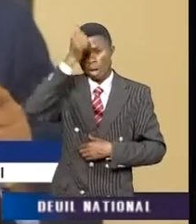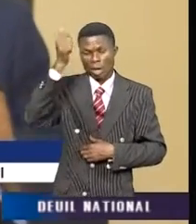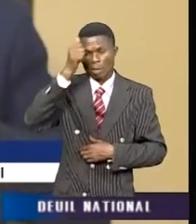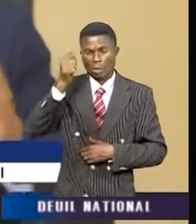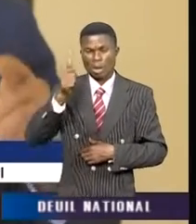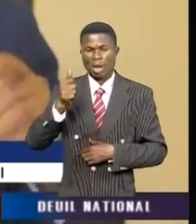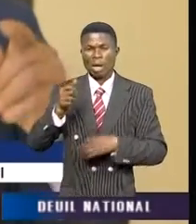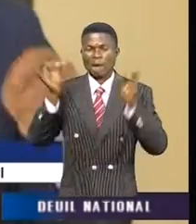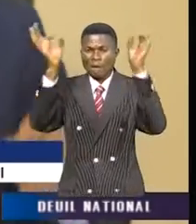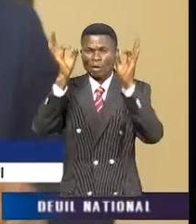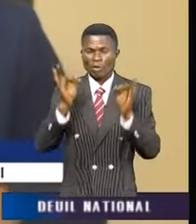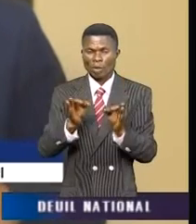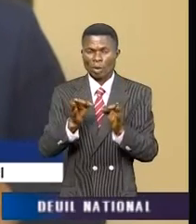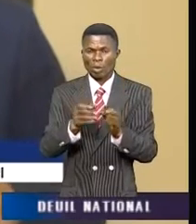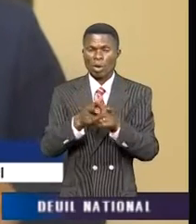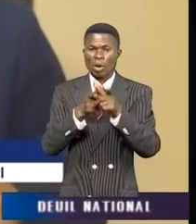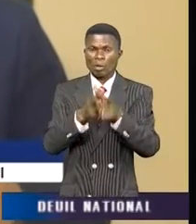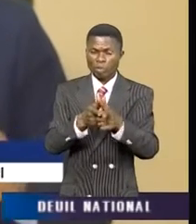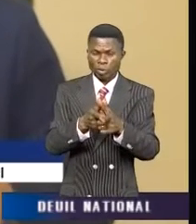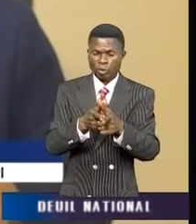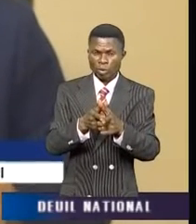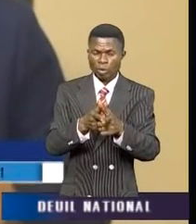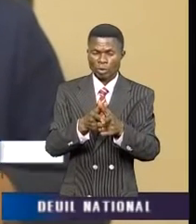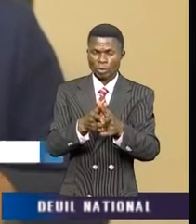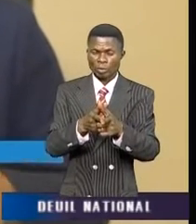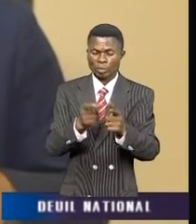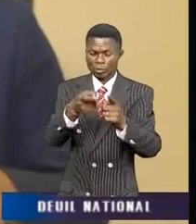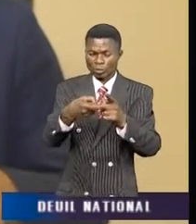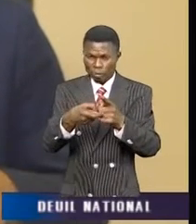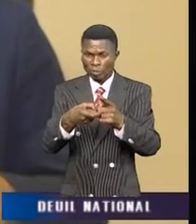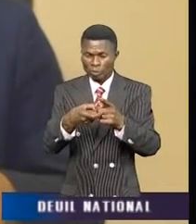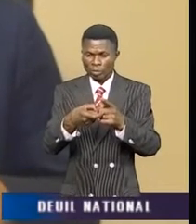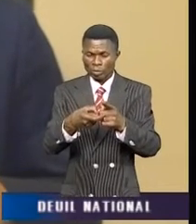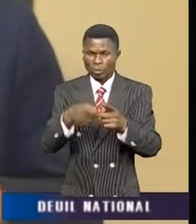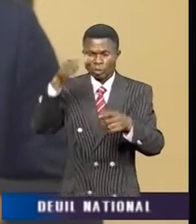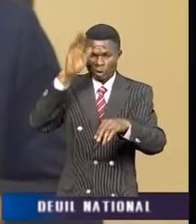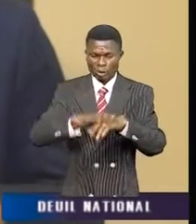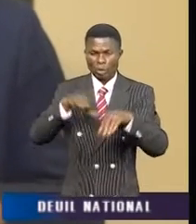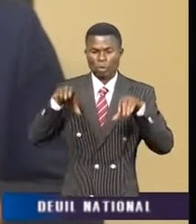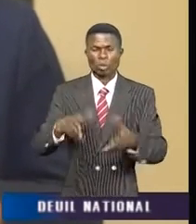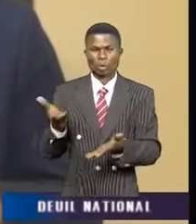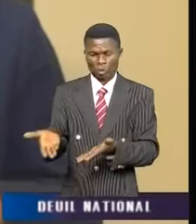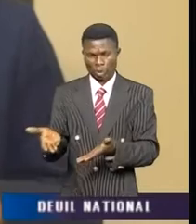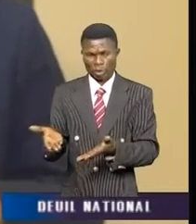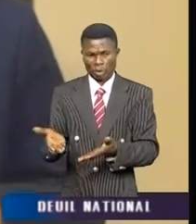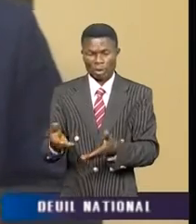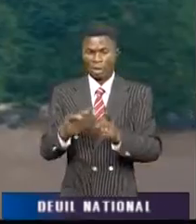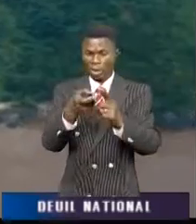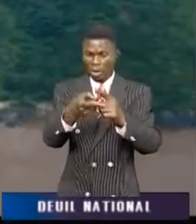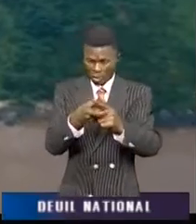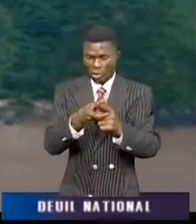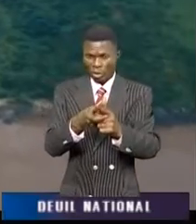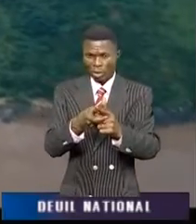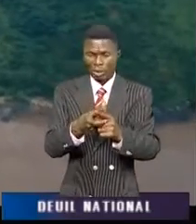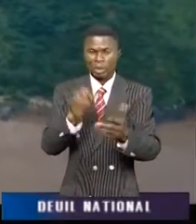forme de revolver dont la gâchette se trouve au Congo ». Cette gâchette, c'est